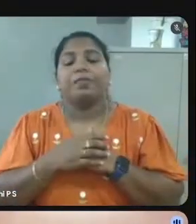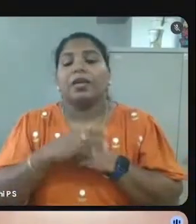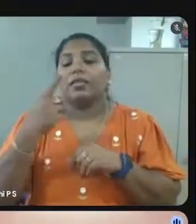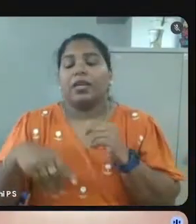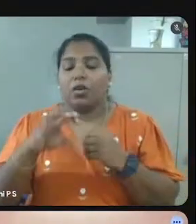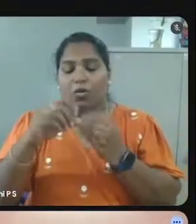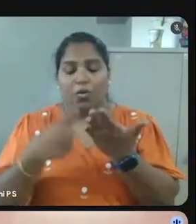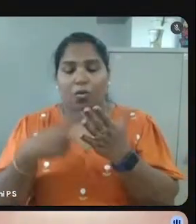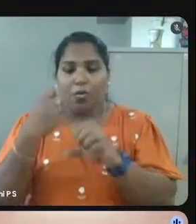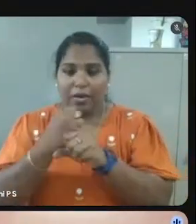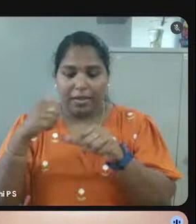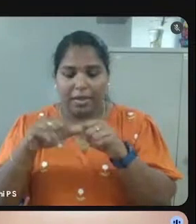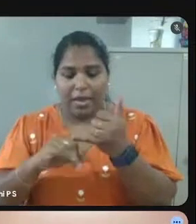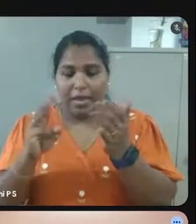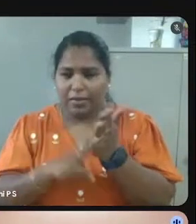orgasm stage.